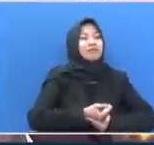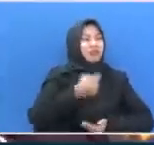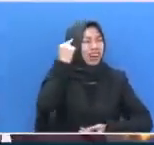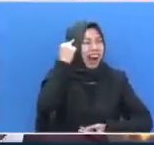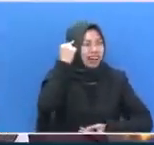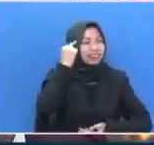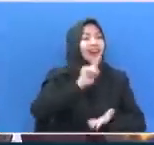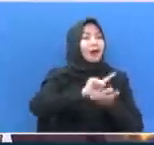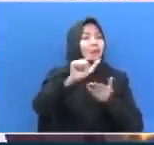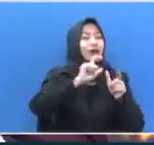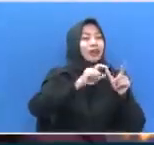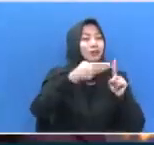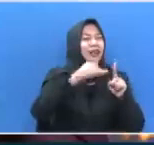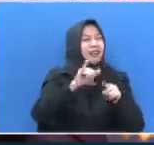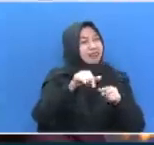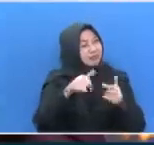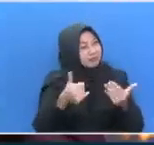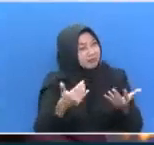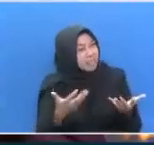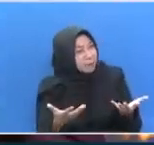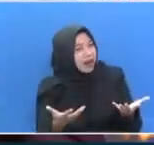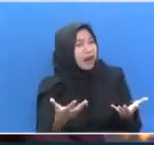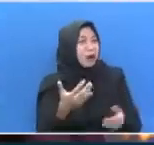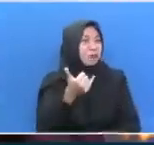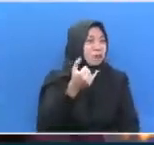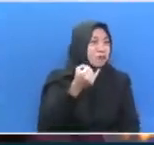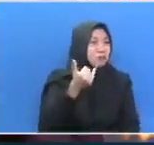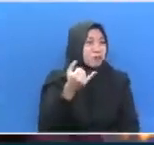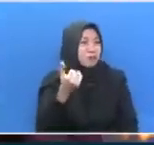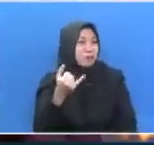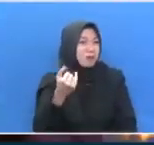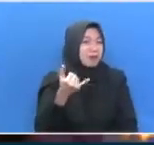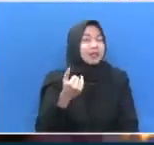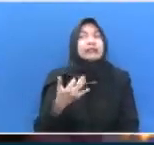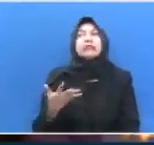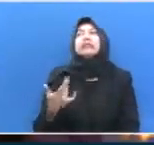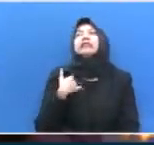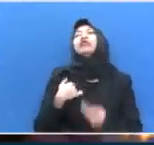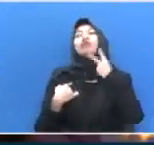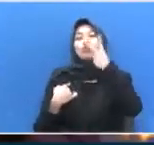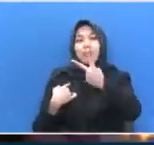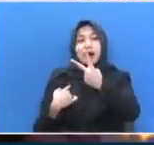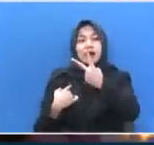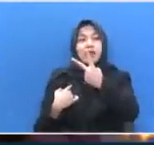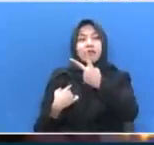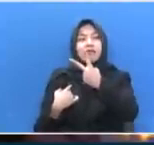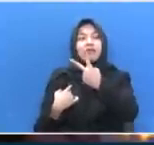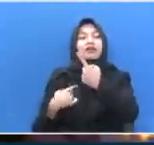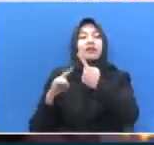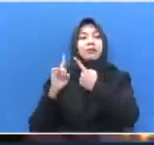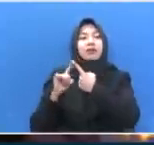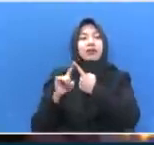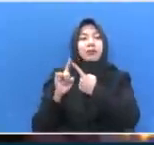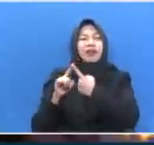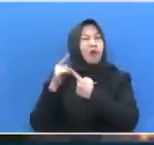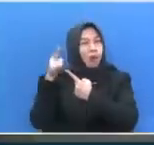mau melaporkan SBY ini seperti apa ya Saya kira 2 hal pertama ada yang substansi yang kedua ada yang